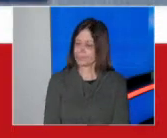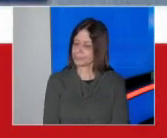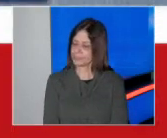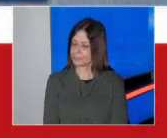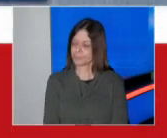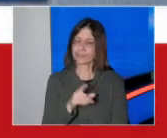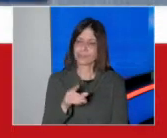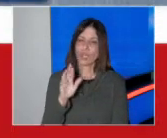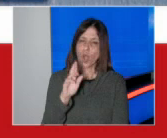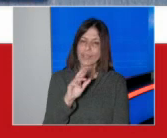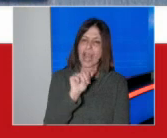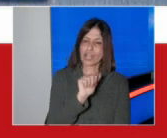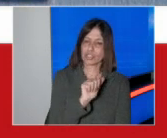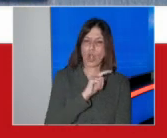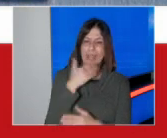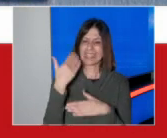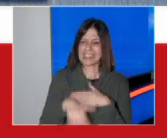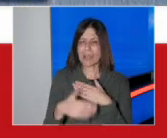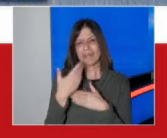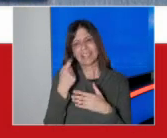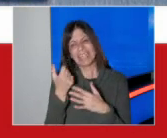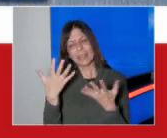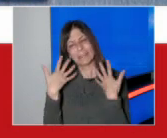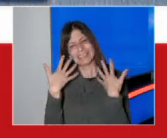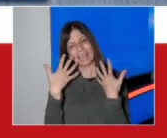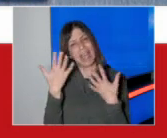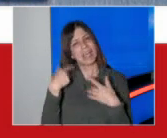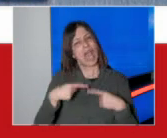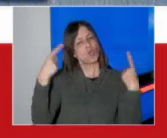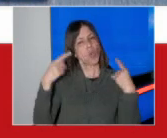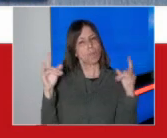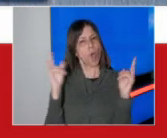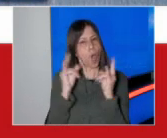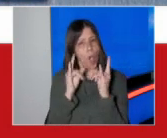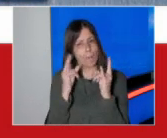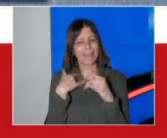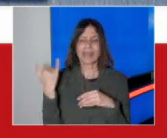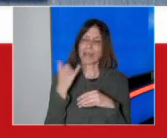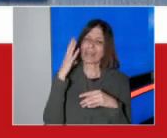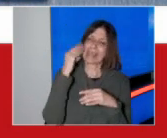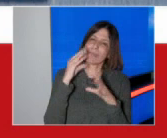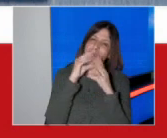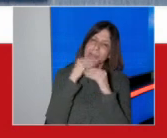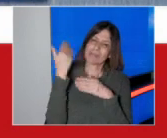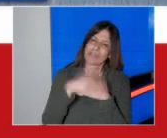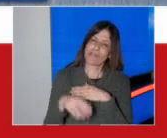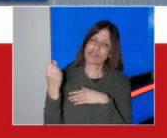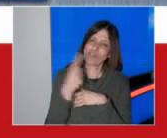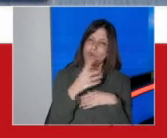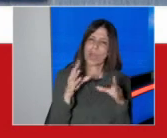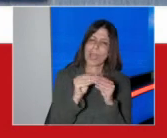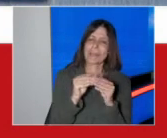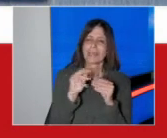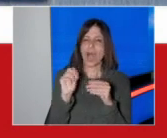כך רוני אלשיך. טוב, לא נסיים לפני קצת מזג אוויר. היה יום חורפי, ואנחנו תמיד נהנים לדבר בסוף השבוע עם נחום